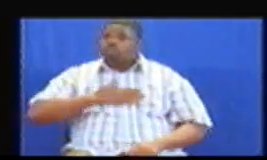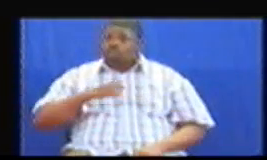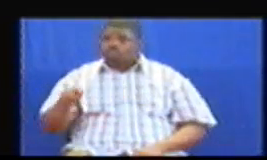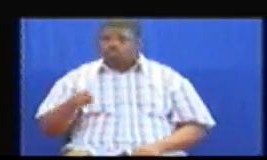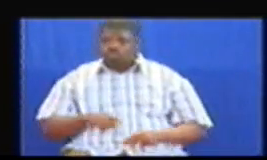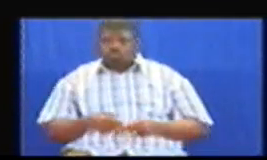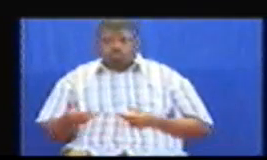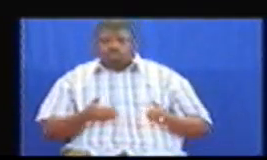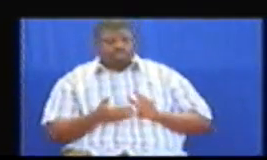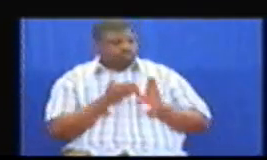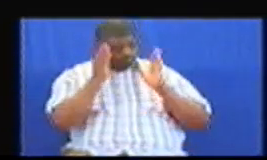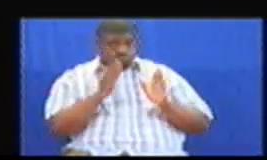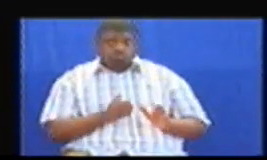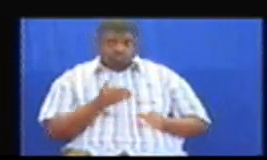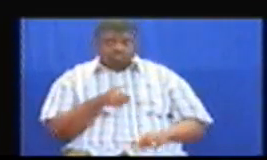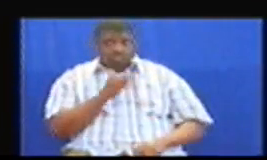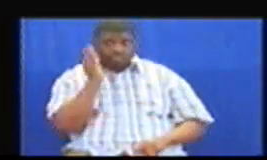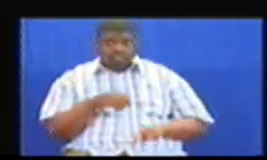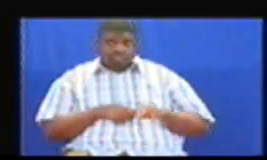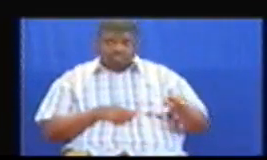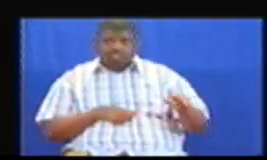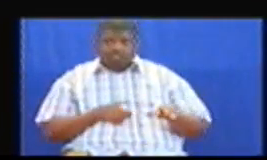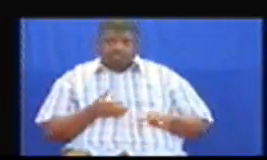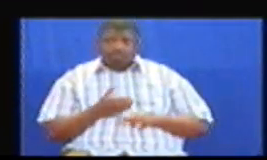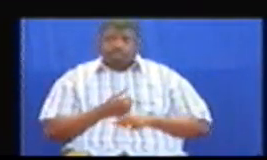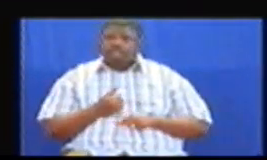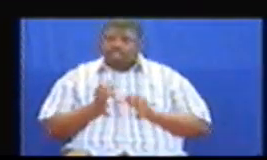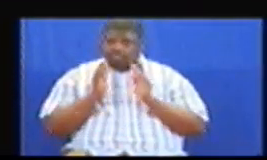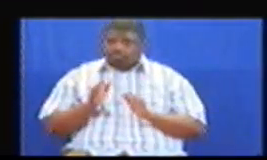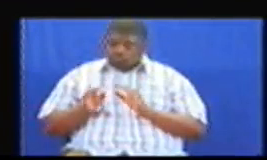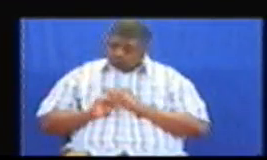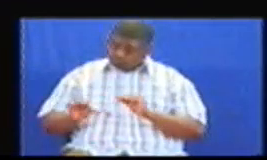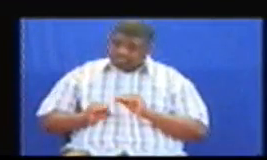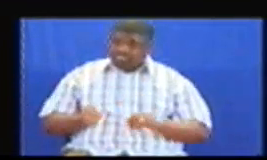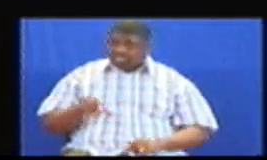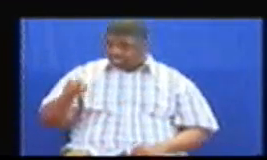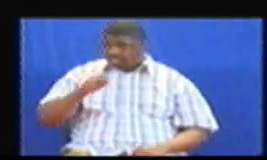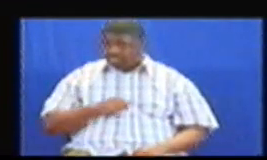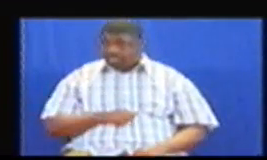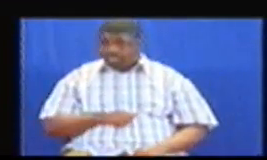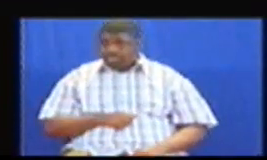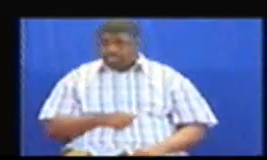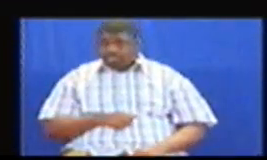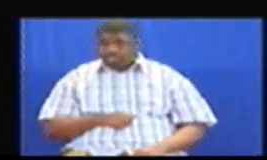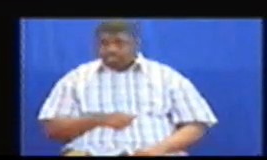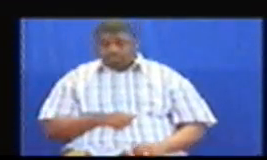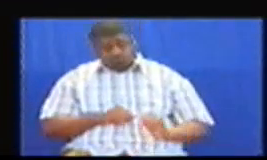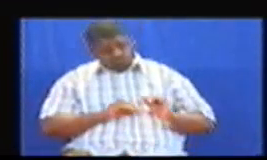mwanasheria mkuu wa serikali Kirangi. Nimepata heshima ya kumfundisha jurisprudence, kumfundisha human rights